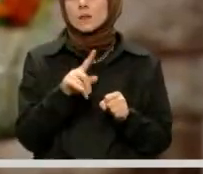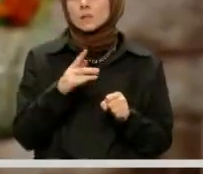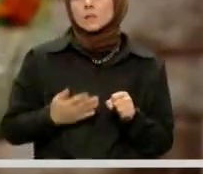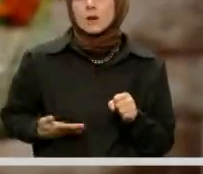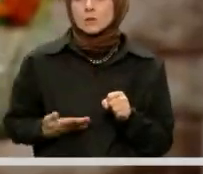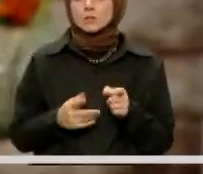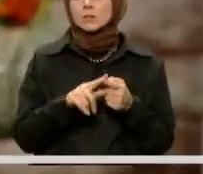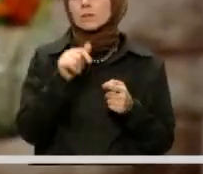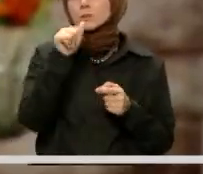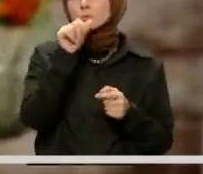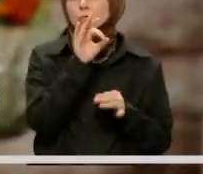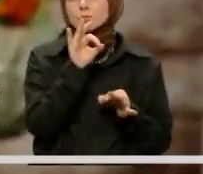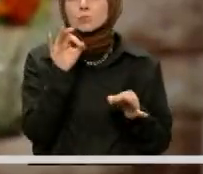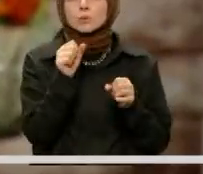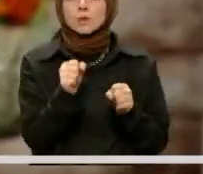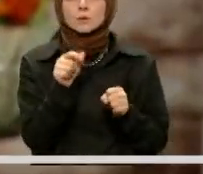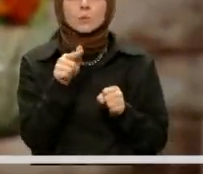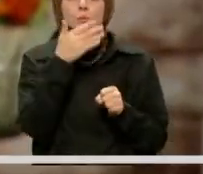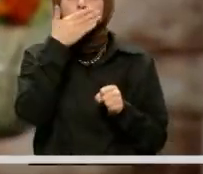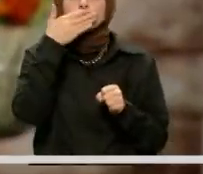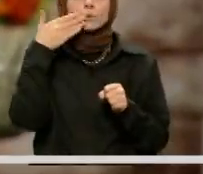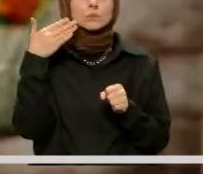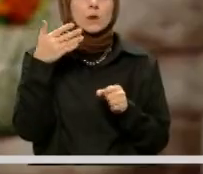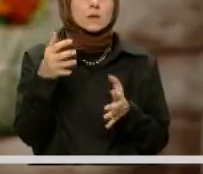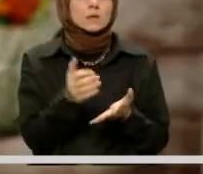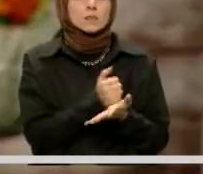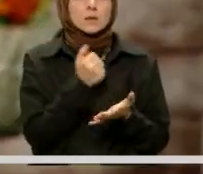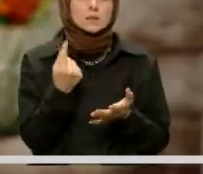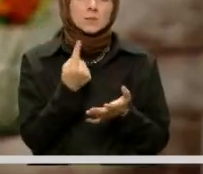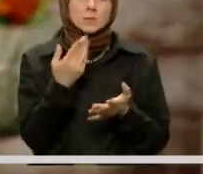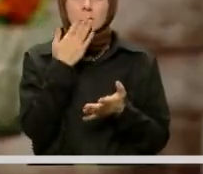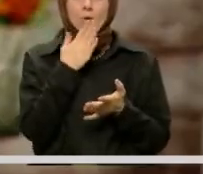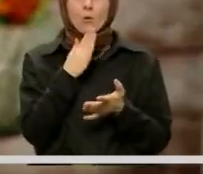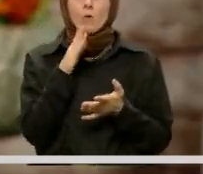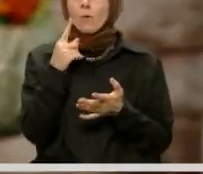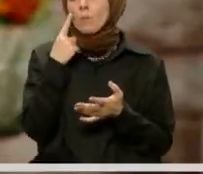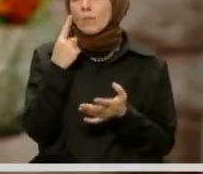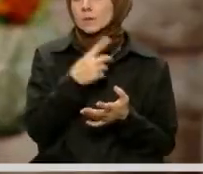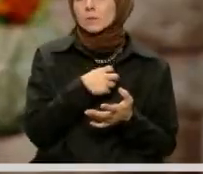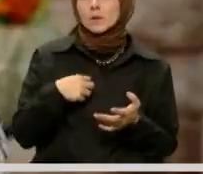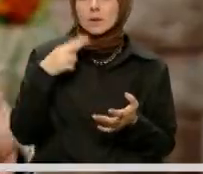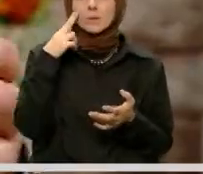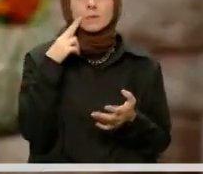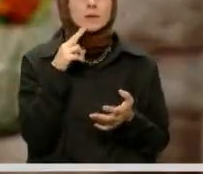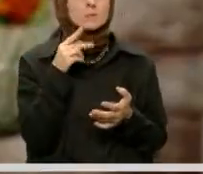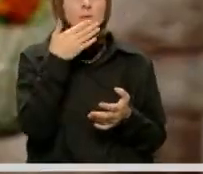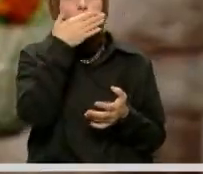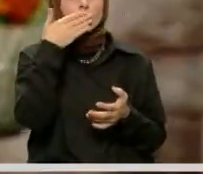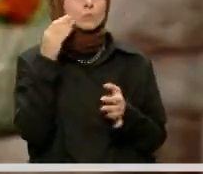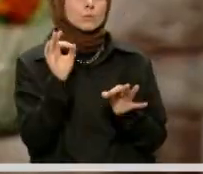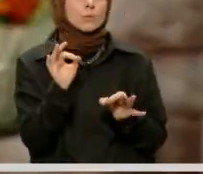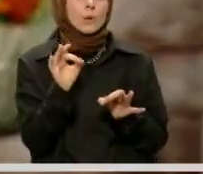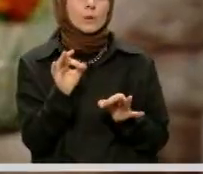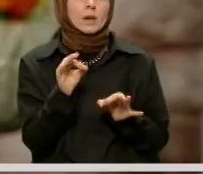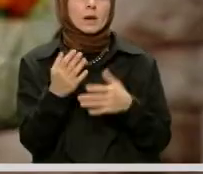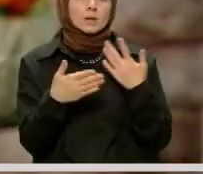susuzluktur. Onun oruçtan elde ettiği bir şey yoktur. Bakın Efendimiz orucu böyle tarif ediyor. Biz şimdi tabii Din İşleri Yüksek Kurulu'na kardeşlerimiz